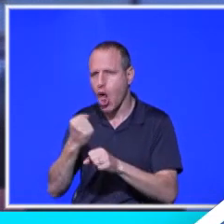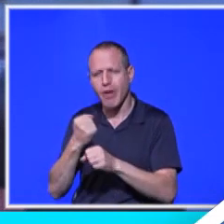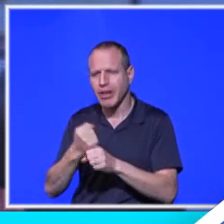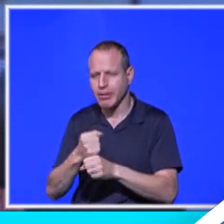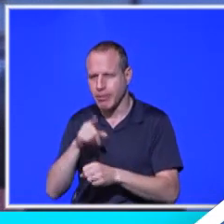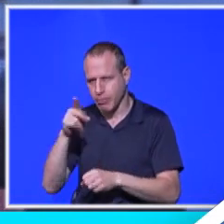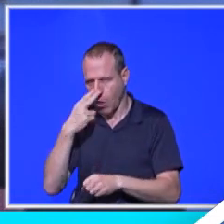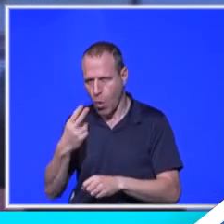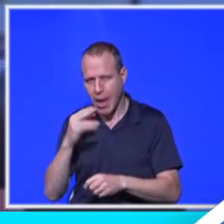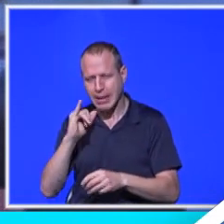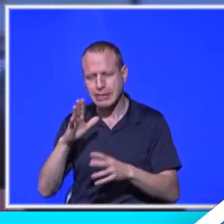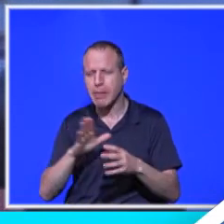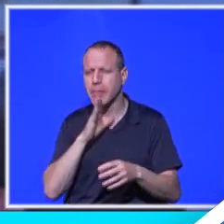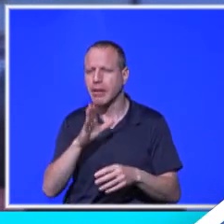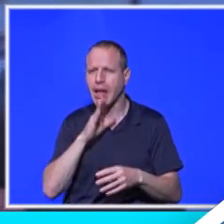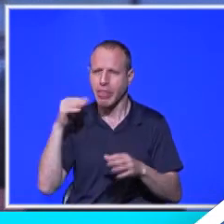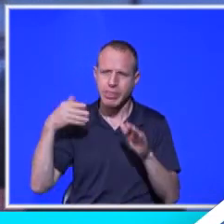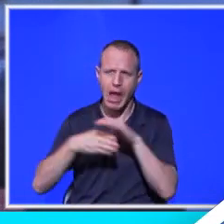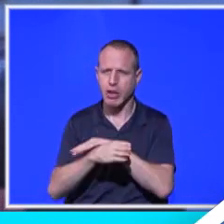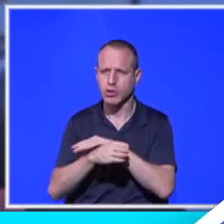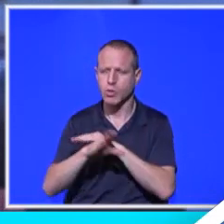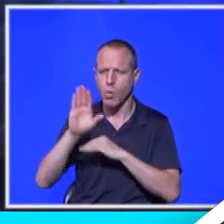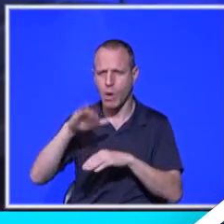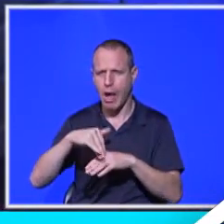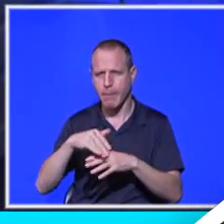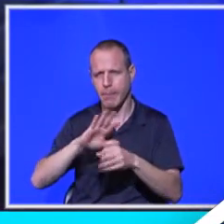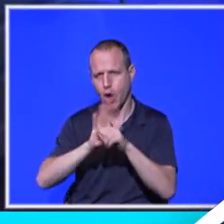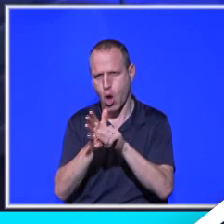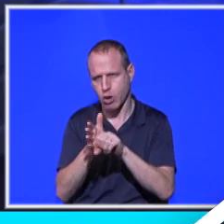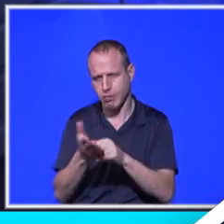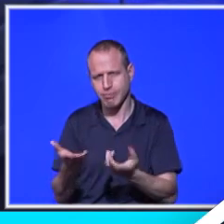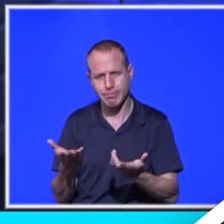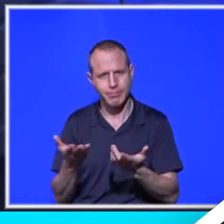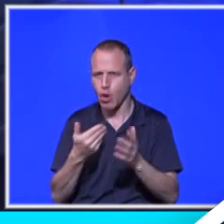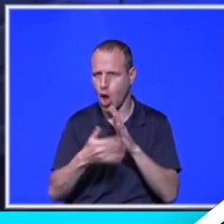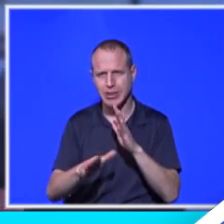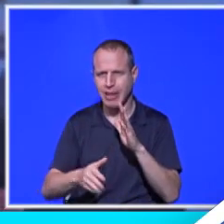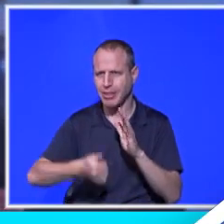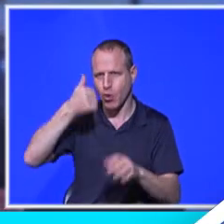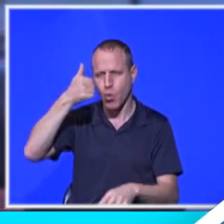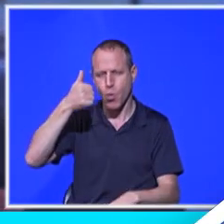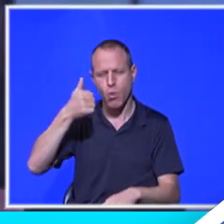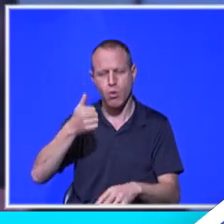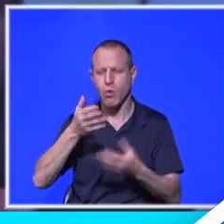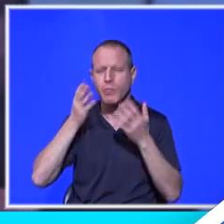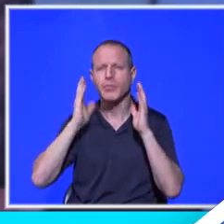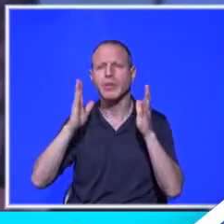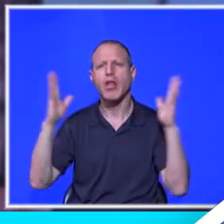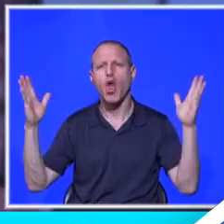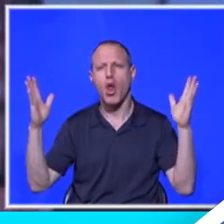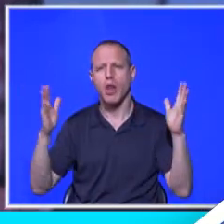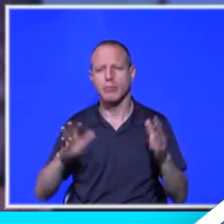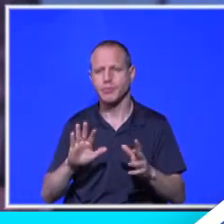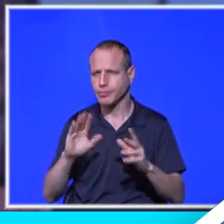אתה רואה לאיזה ברוך נכנסנו גם מבחינת הקורונה. זאת אומרת, חוסר ניהול משווע בכל